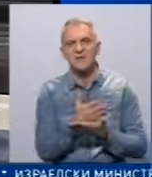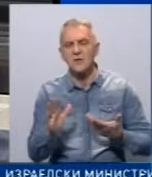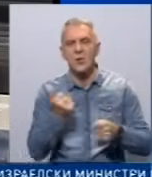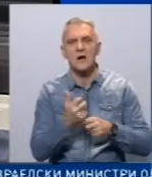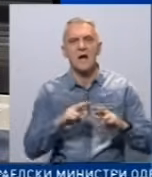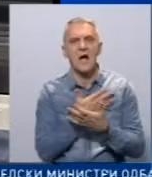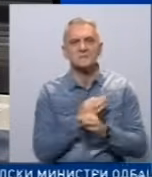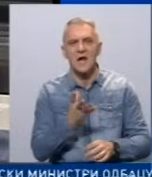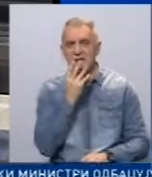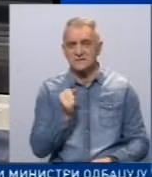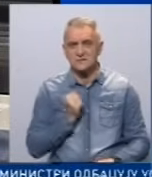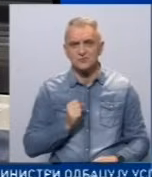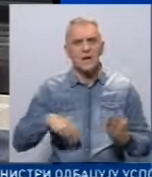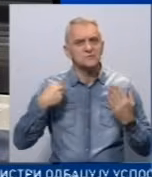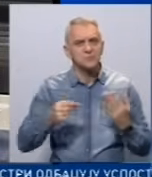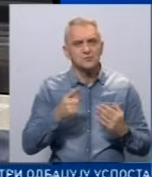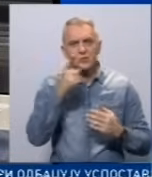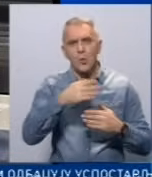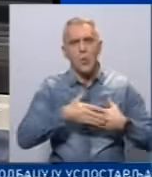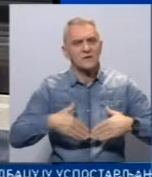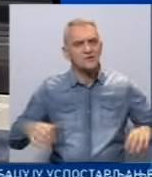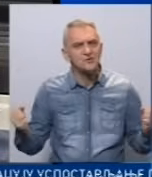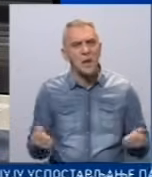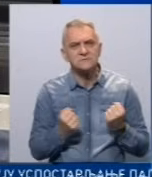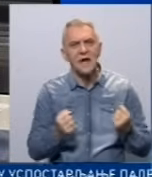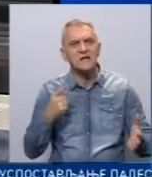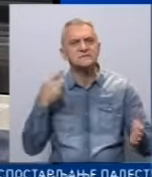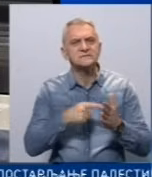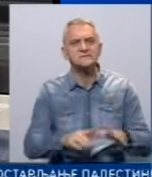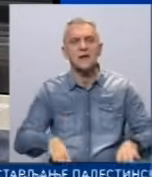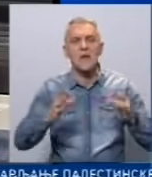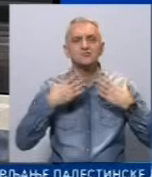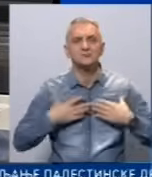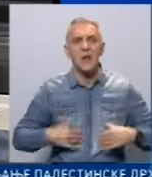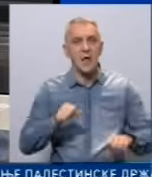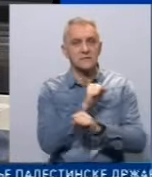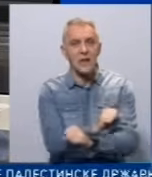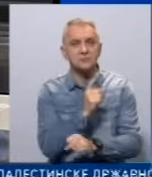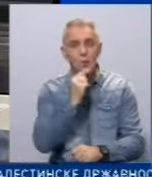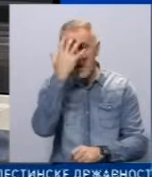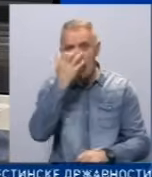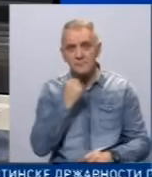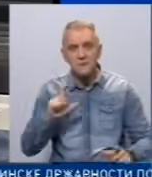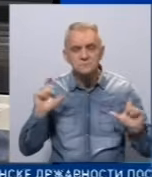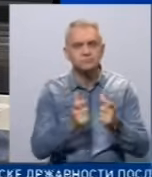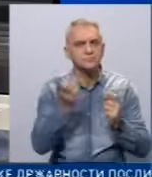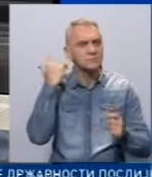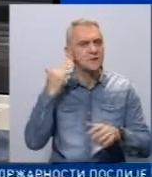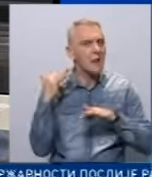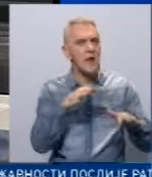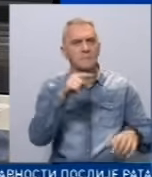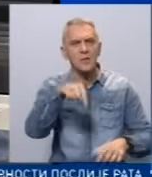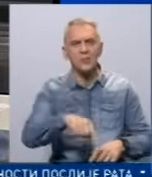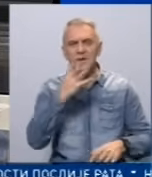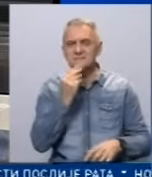Gaze. Izraelska vojska je saopštila da je to ograničena operacija i da je cilj da se nađu tijela talaca koje je Hamas oteo tokom napada na